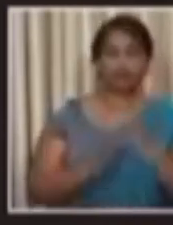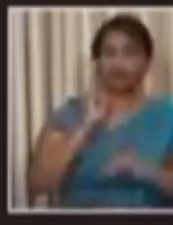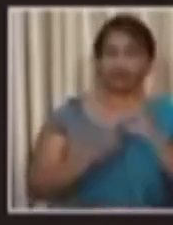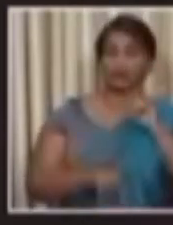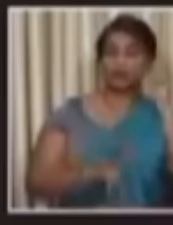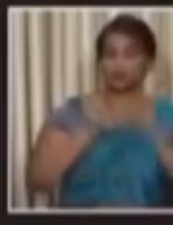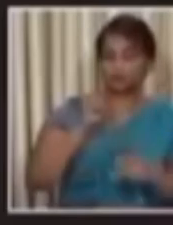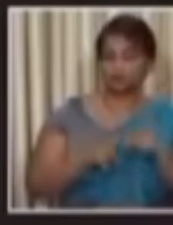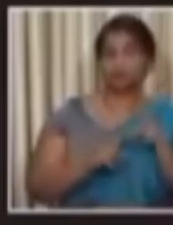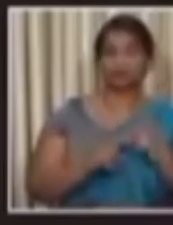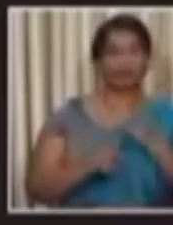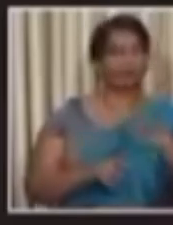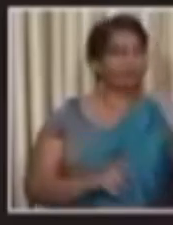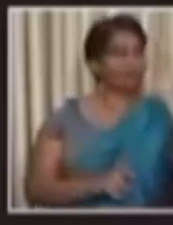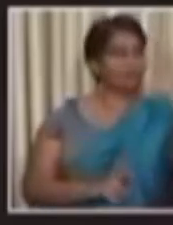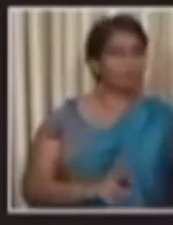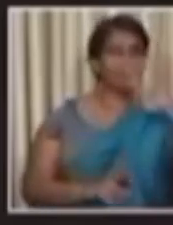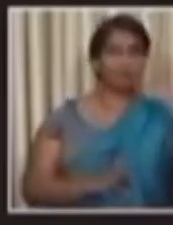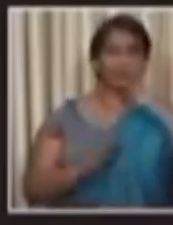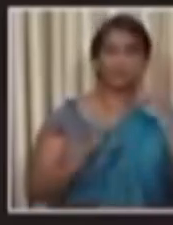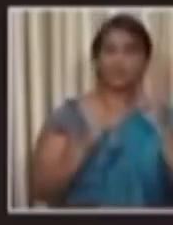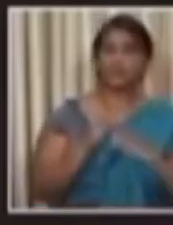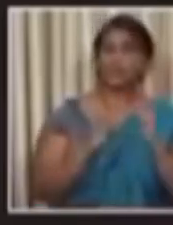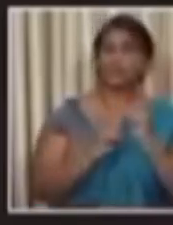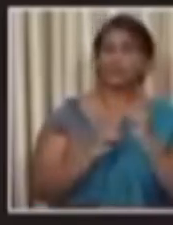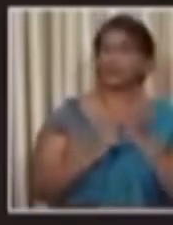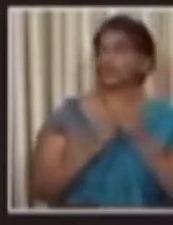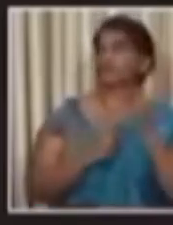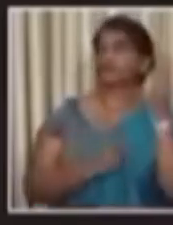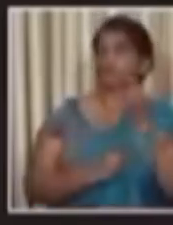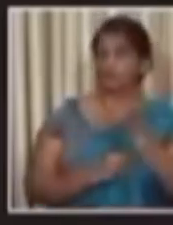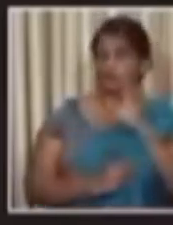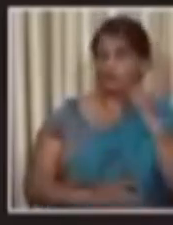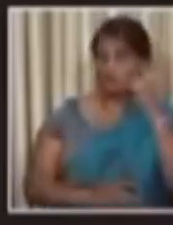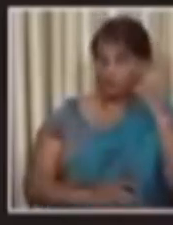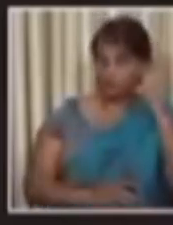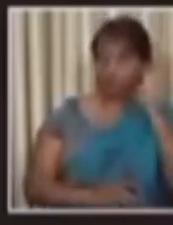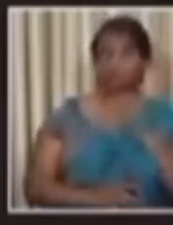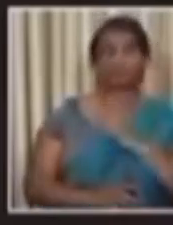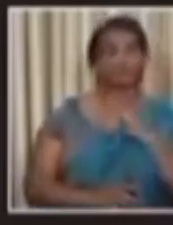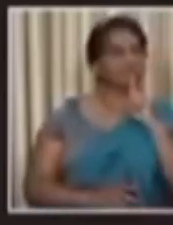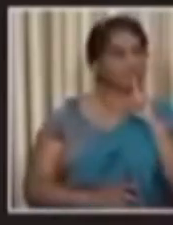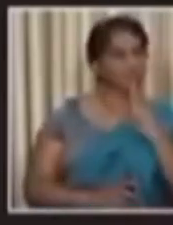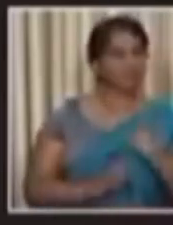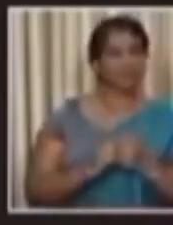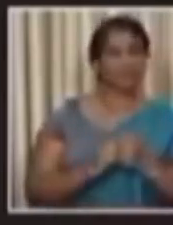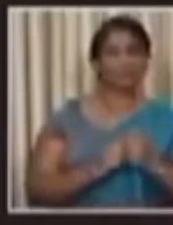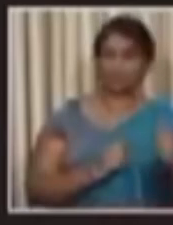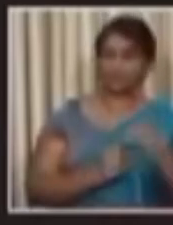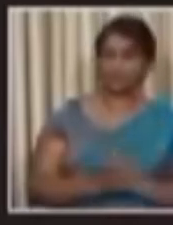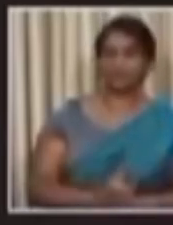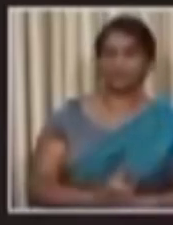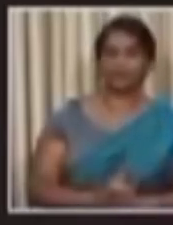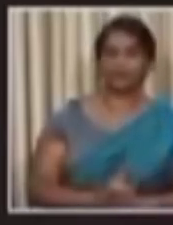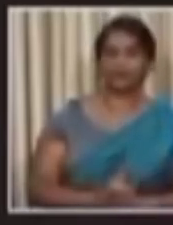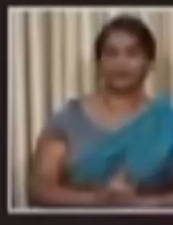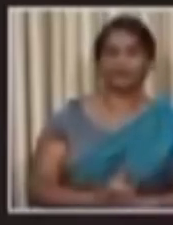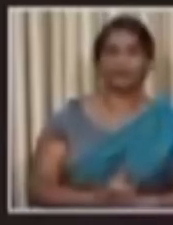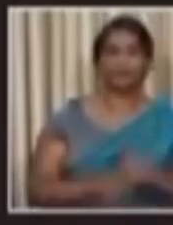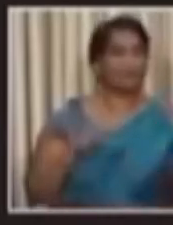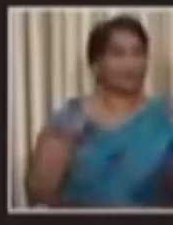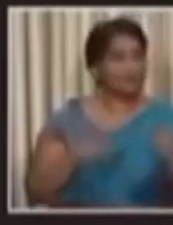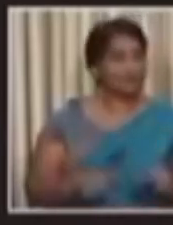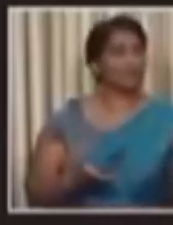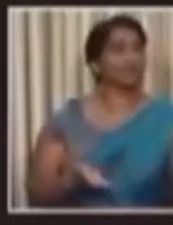මන්ත්‍රී දුර ප්‍රමාණයක් ඓතිහාසික ජාතික ජනබලවේගයට ලබා දුන්න බව මතක තියාගන්න කියලා ඔබතුමාලට අපි මතක් කරන්න කැමතියි. එහෙනම්